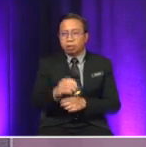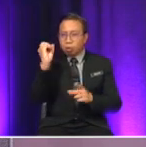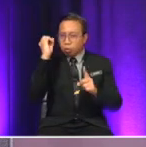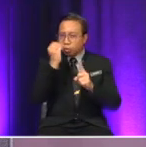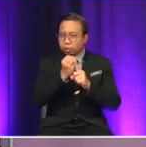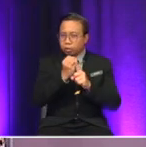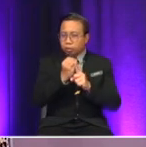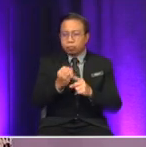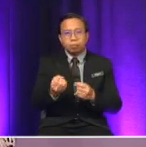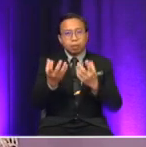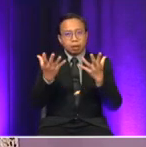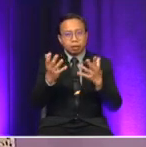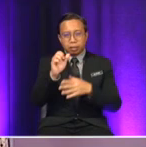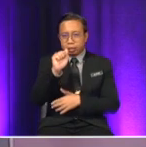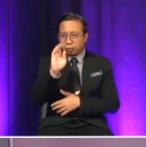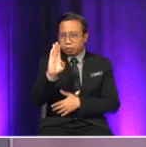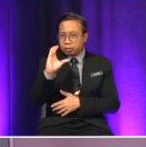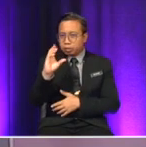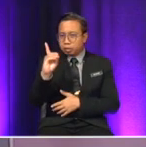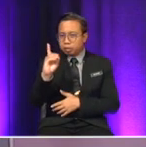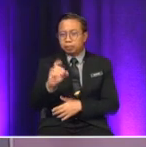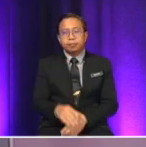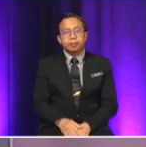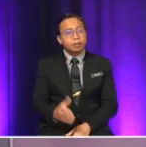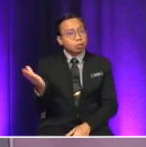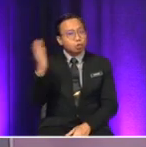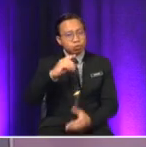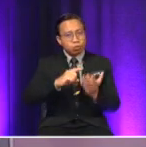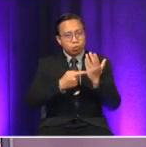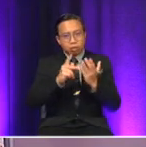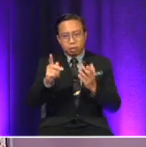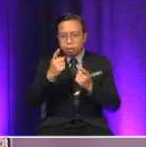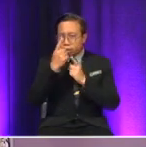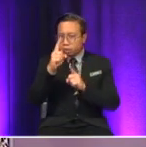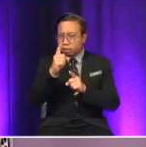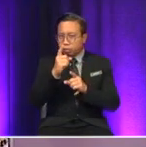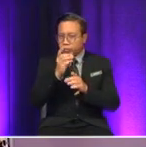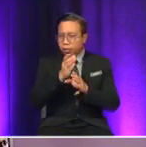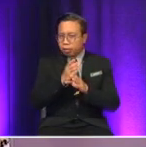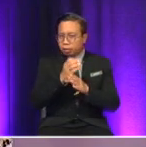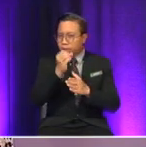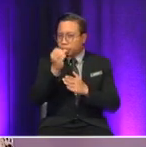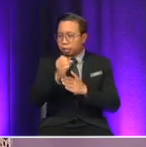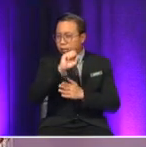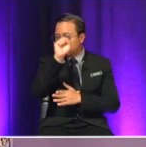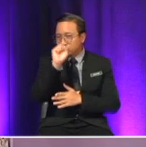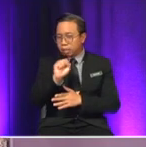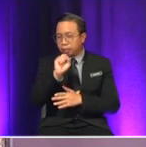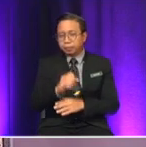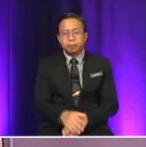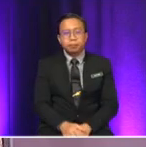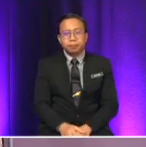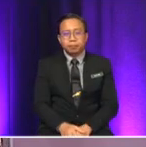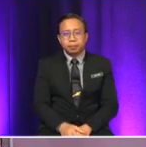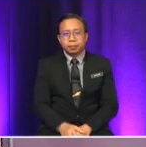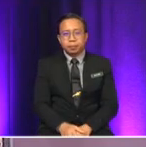objektif pelbagai bentuk. Okey, jom kita mulakan dengan menjawab antara soalan-soalan di bahagian A. Okey,